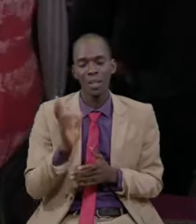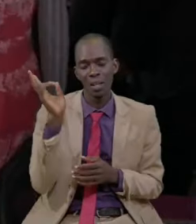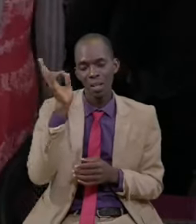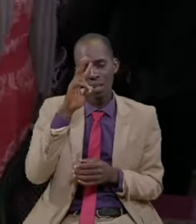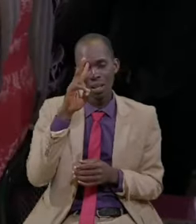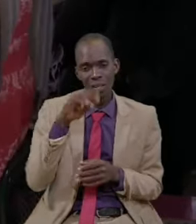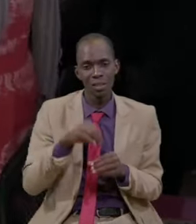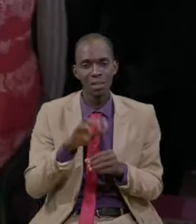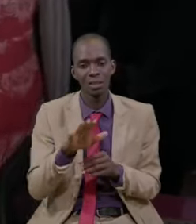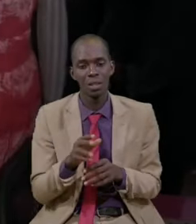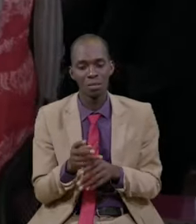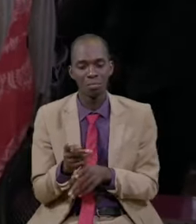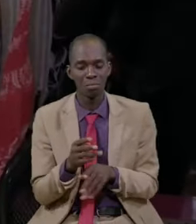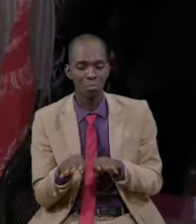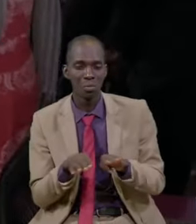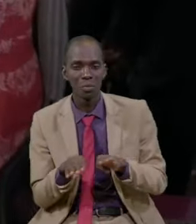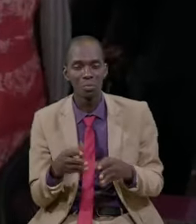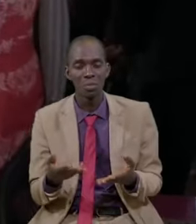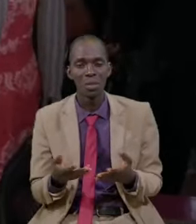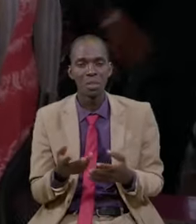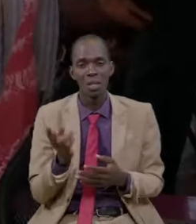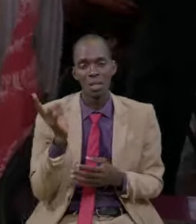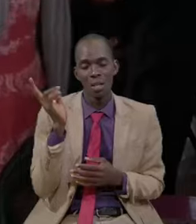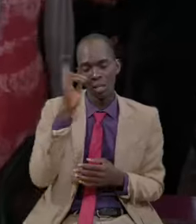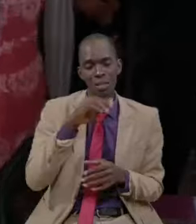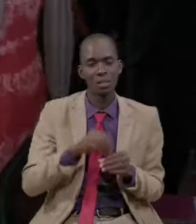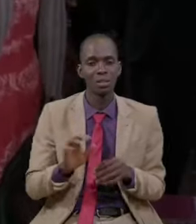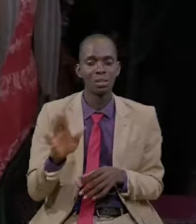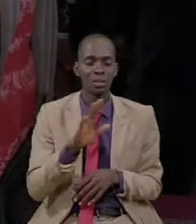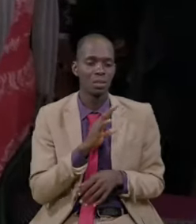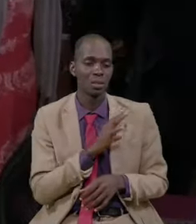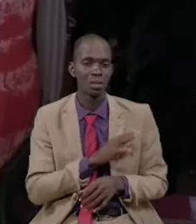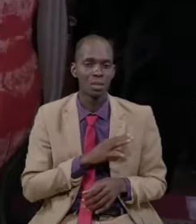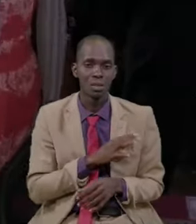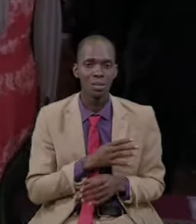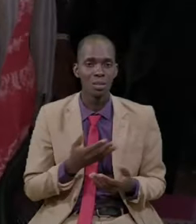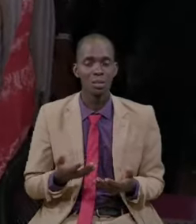négligentes dans les actions, négligentes dans le caractère,